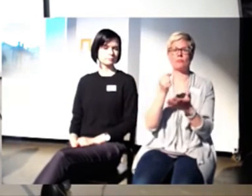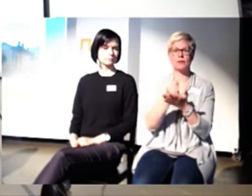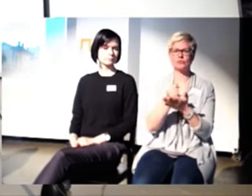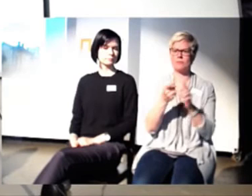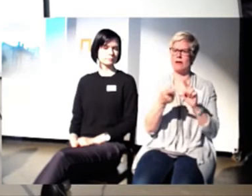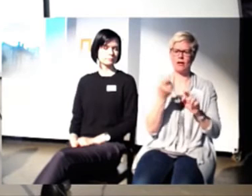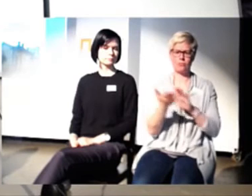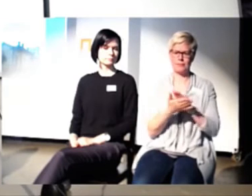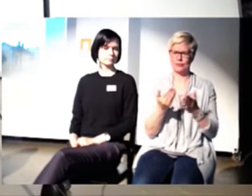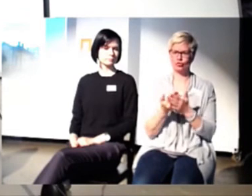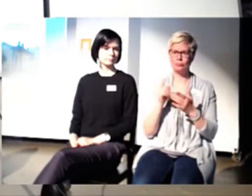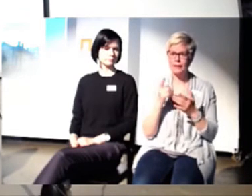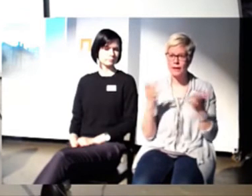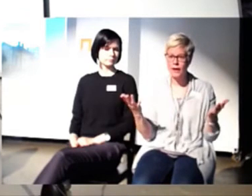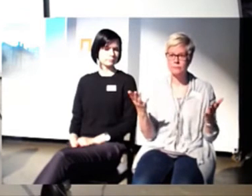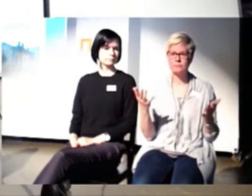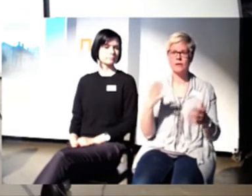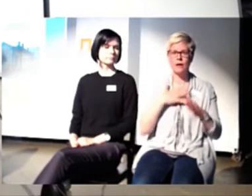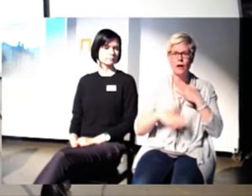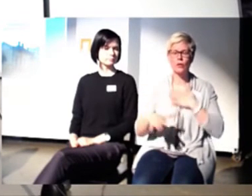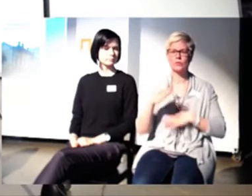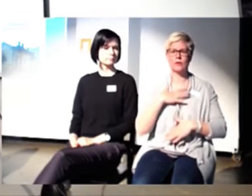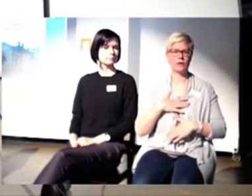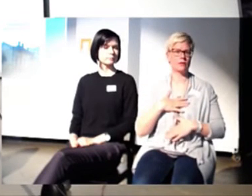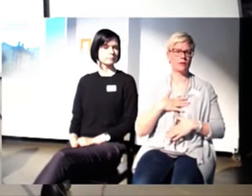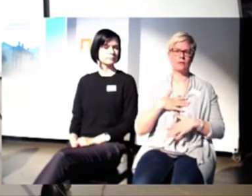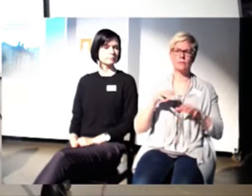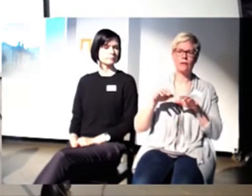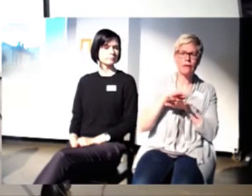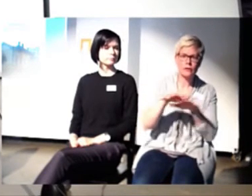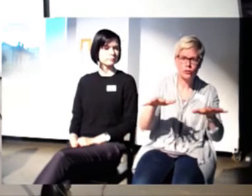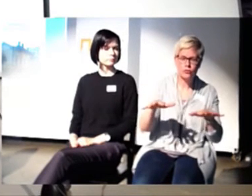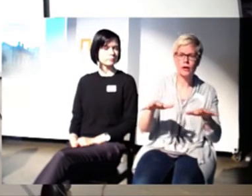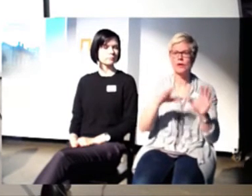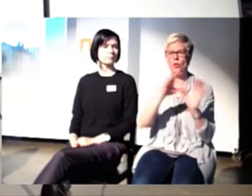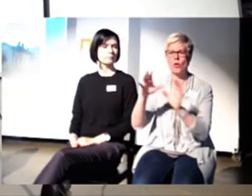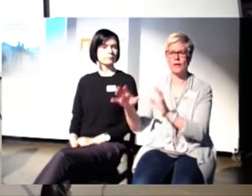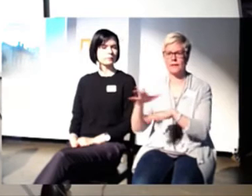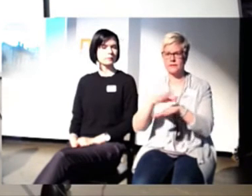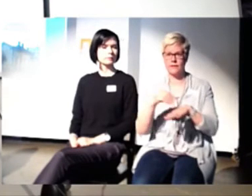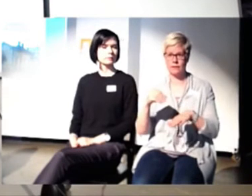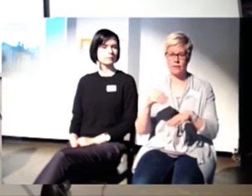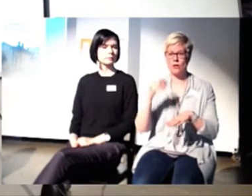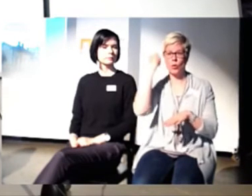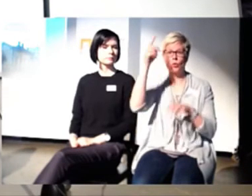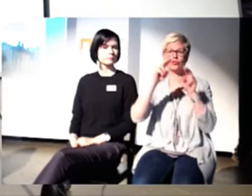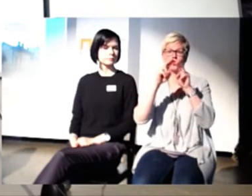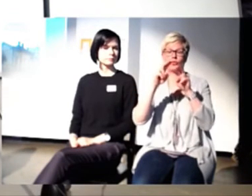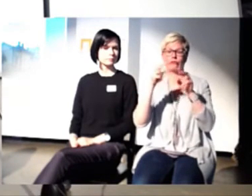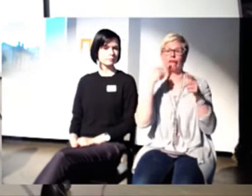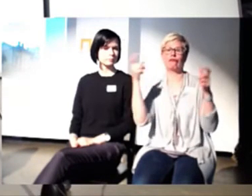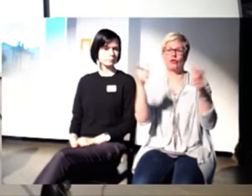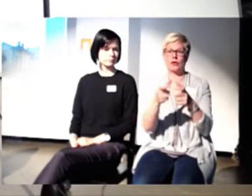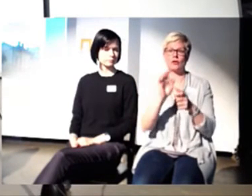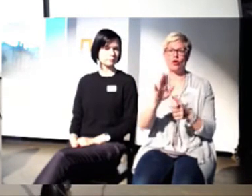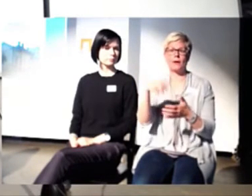ollut se, että haluttiin kartoittaa ja pitää huolta Svenska Kulturfondenin taidekokoelmasta. Ja sitten tämä ajatus